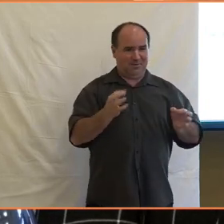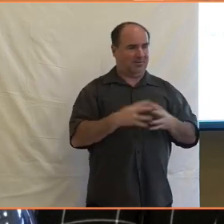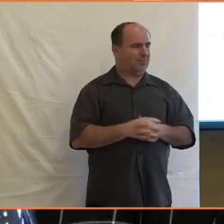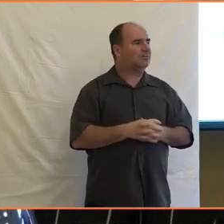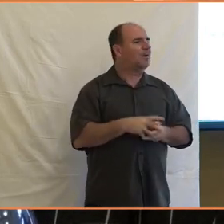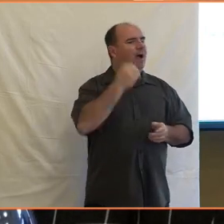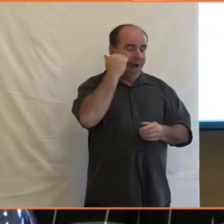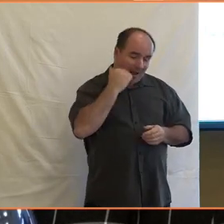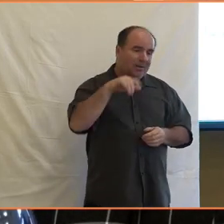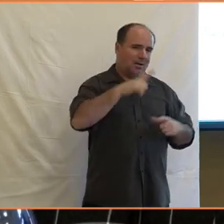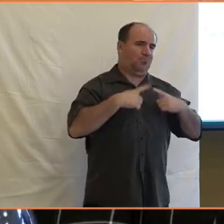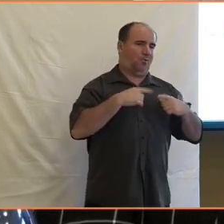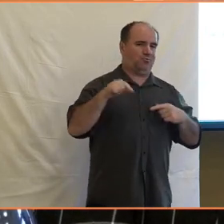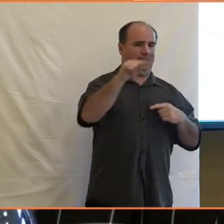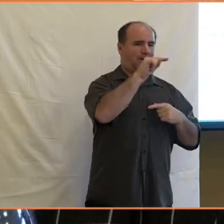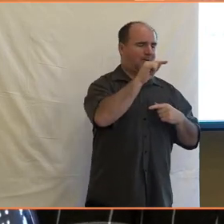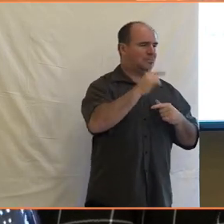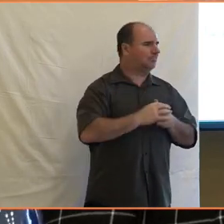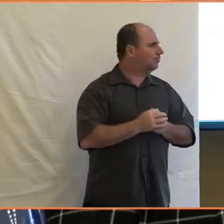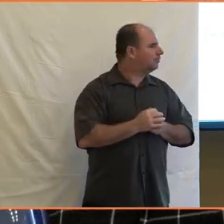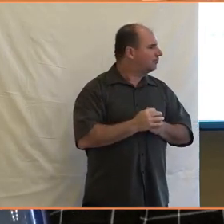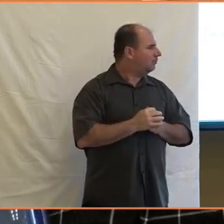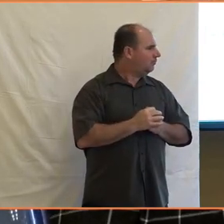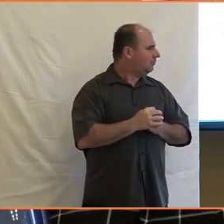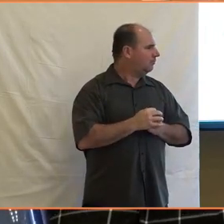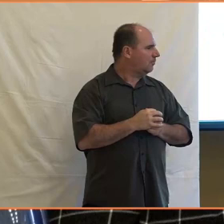jako mixy specifický. A